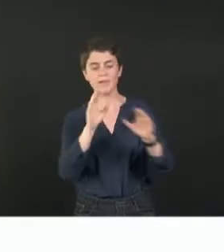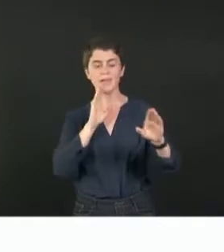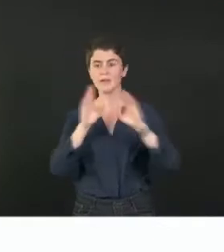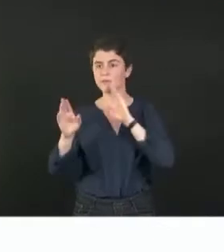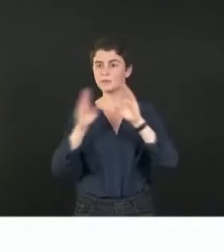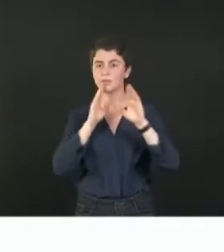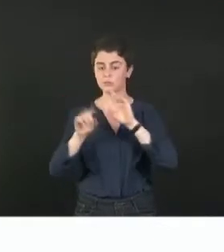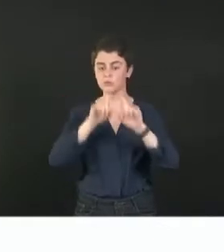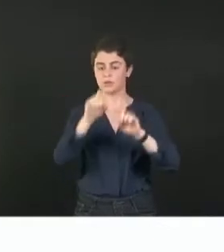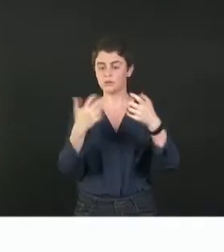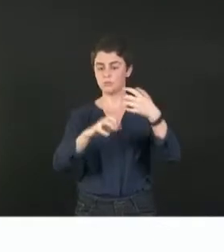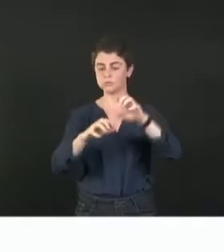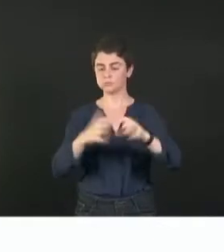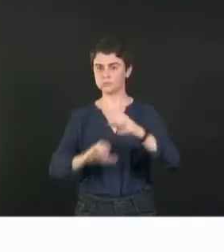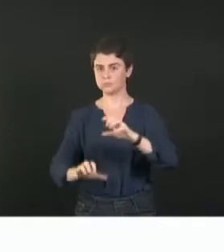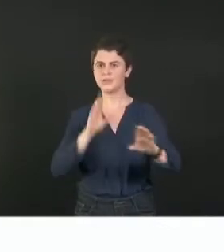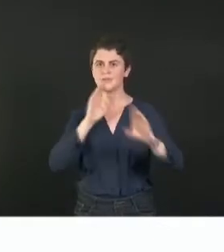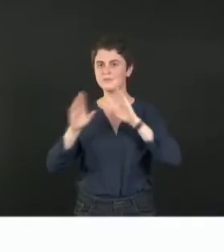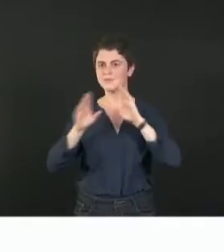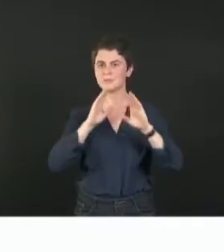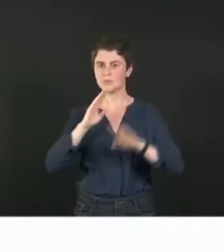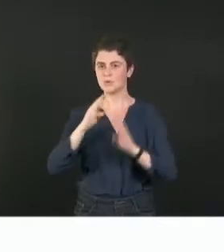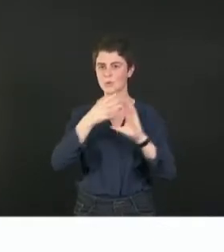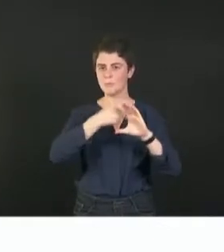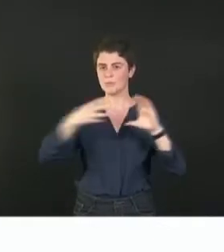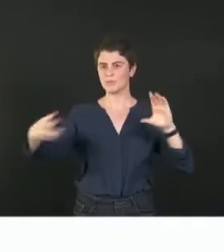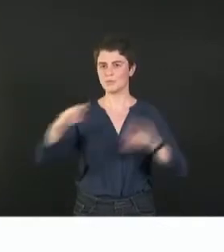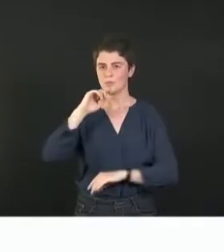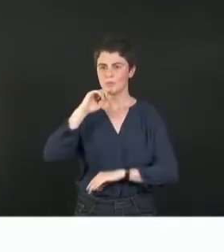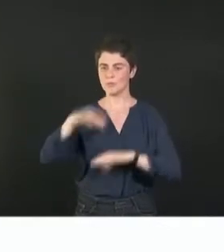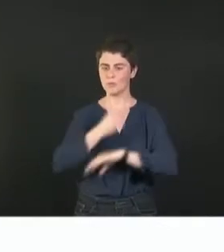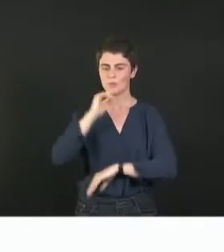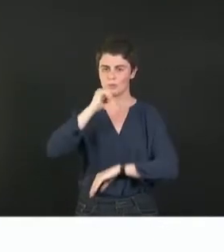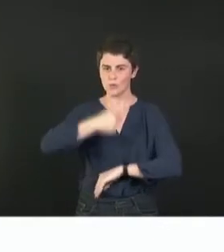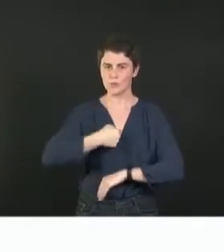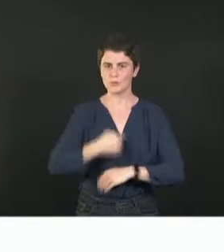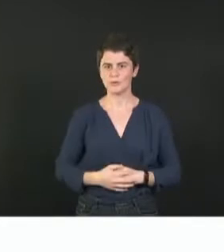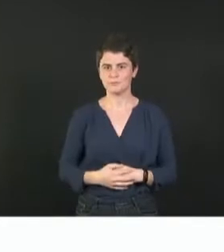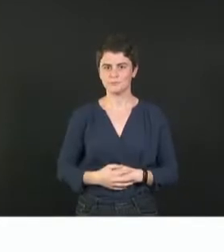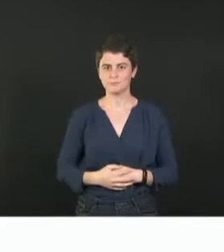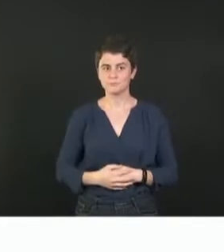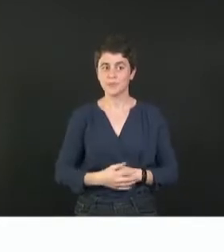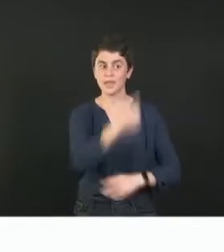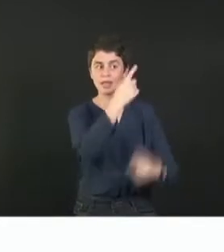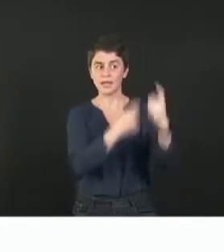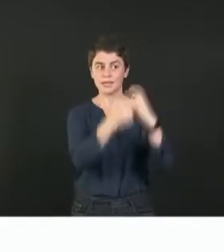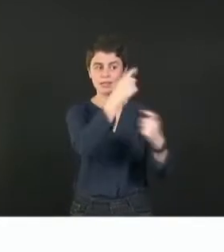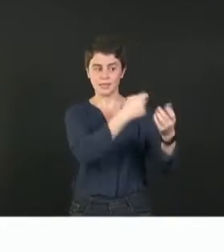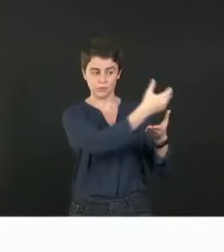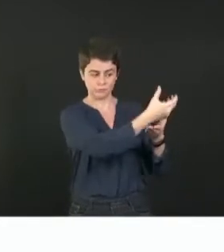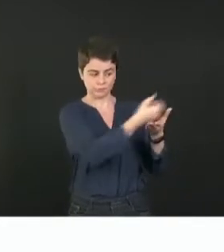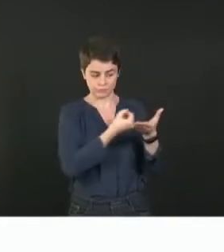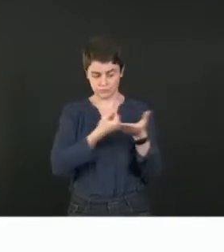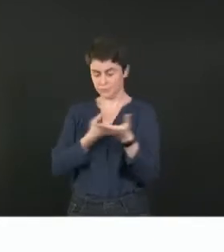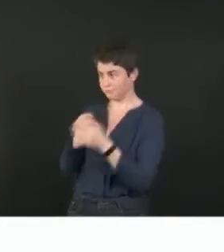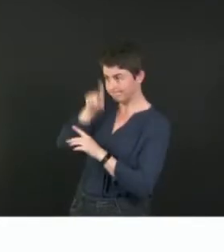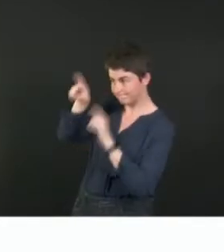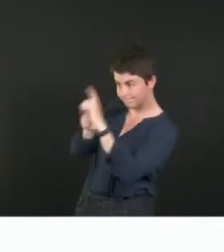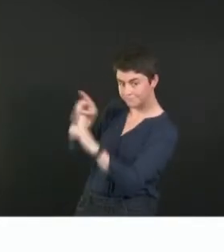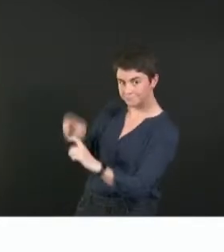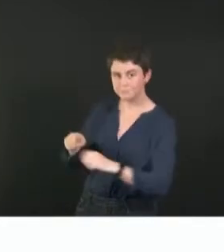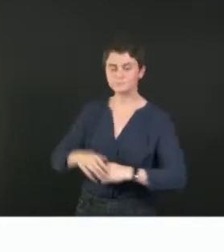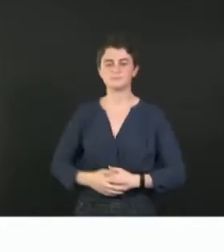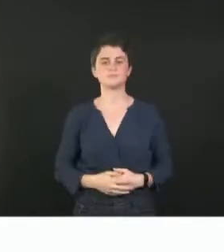Facebook de la Métropole Rouen-Normandie, sous le live, et ces questions nous seront transmises, et je les transmettrai également à nos